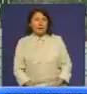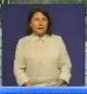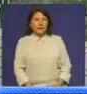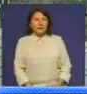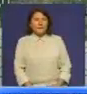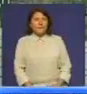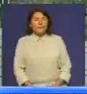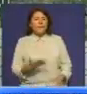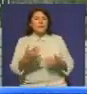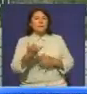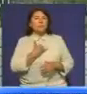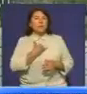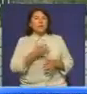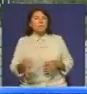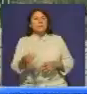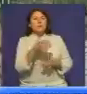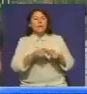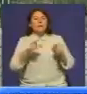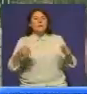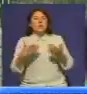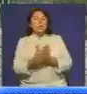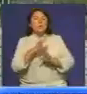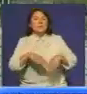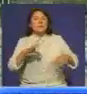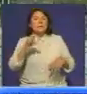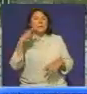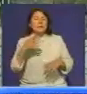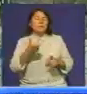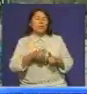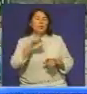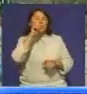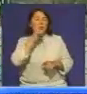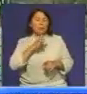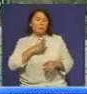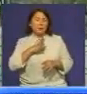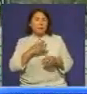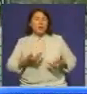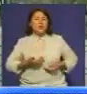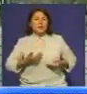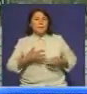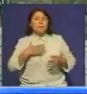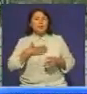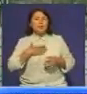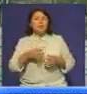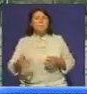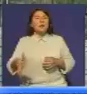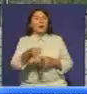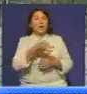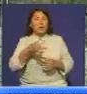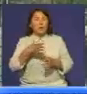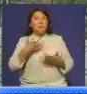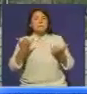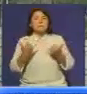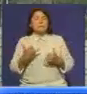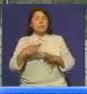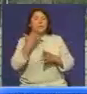h плюс и но если бы в нашем микрорайоне открылся новый детский сад было бы очень удобно и хорошо жителям нашего микрорайона мы бы сюда